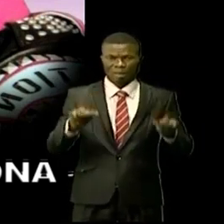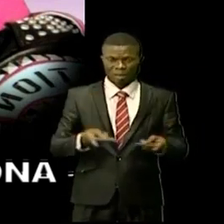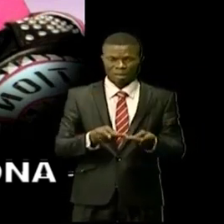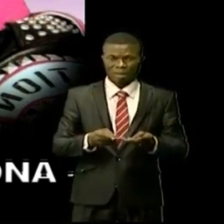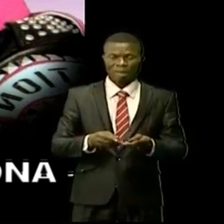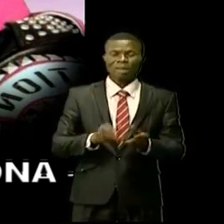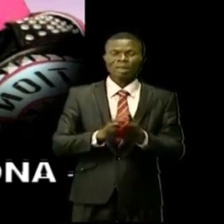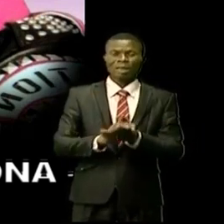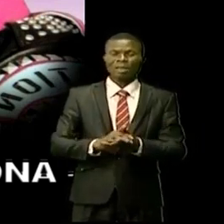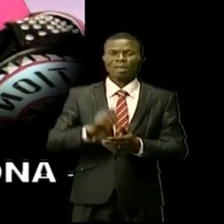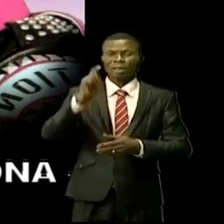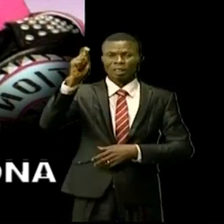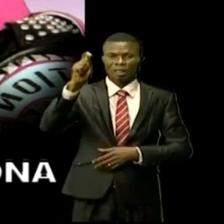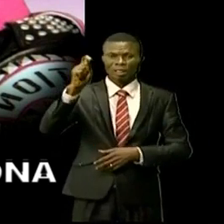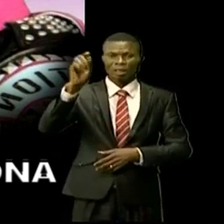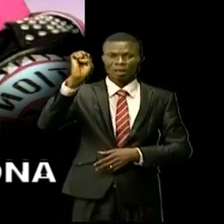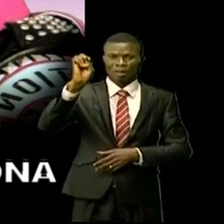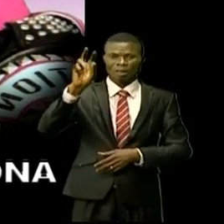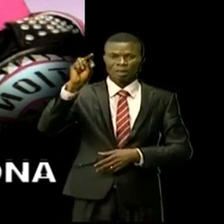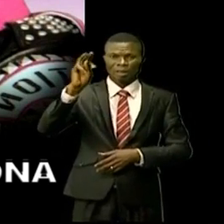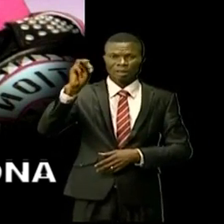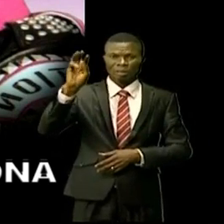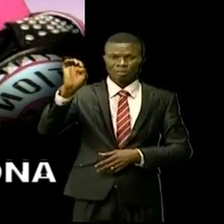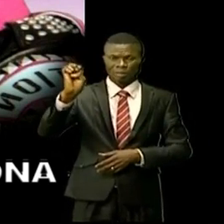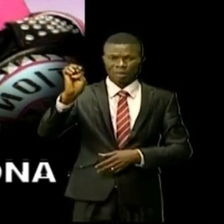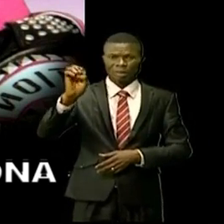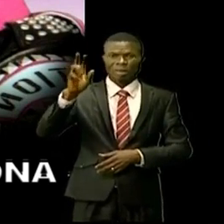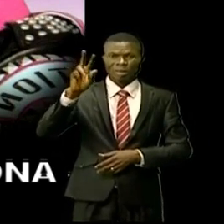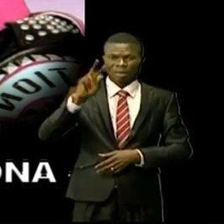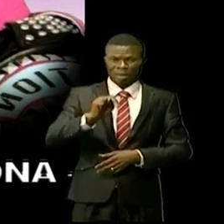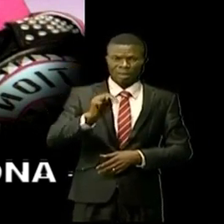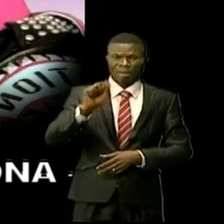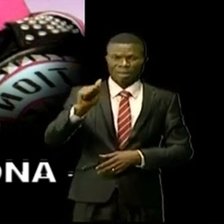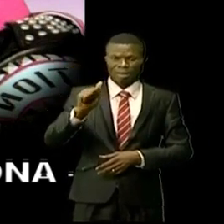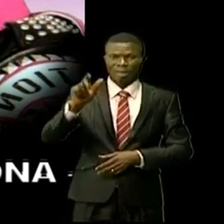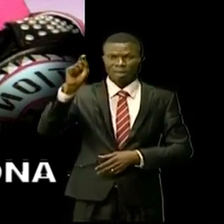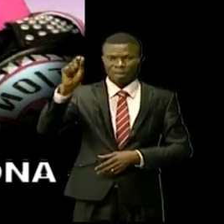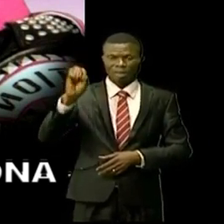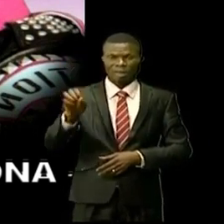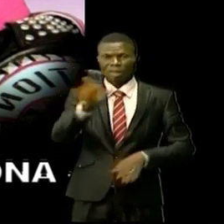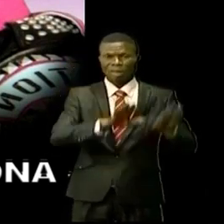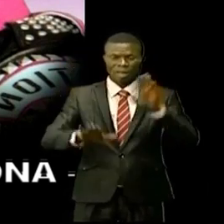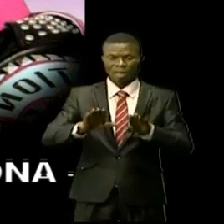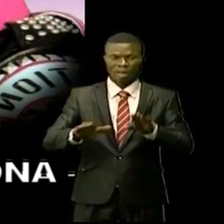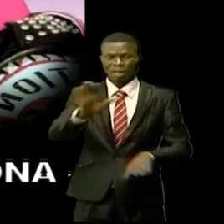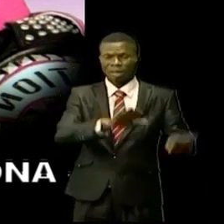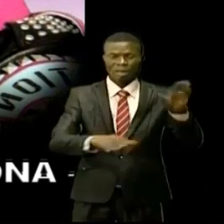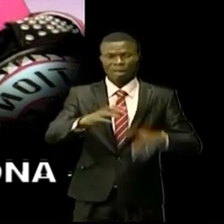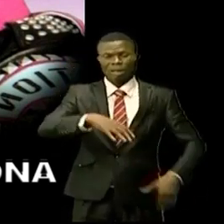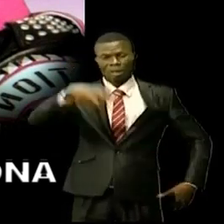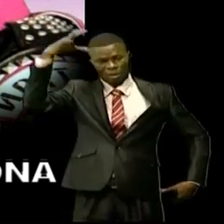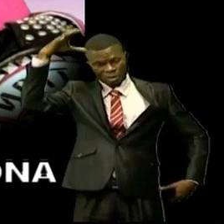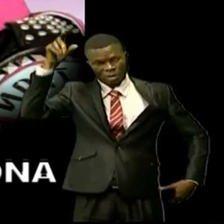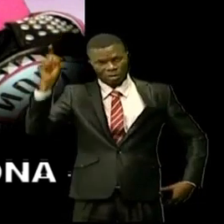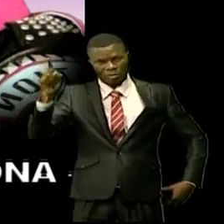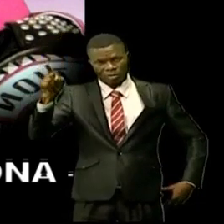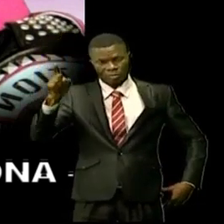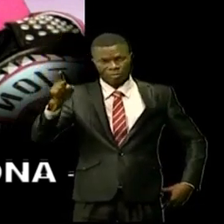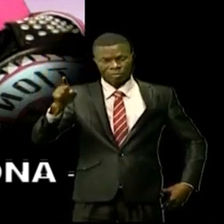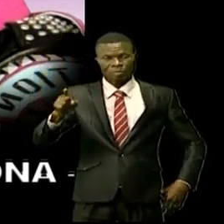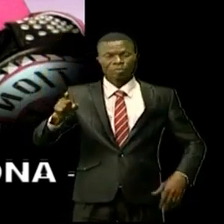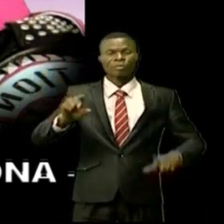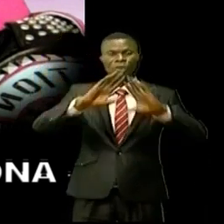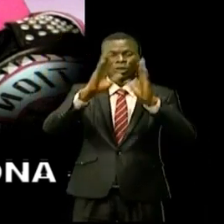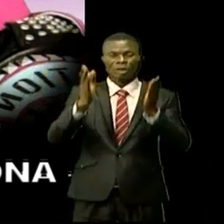Tembe, sous la responsabilité du ministère, enterrement au cimetière Nécropole entre terre et ciel, les officiels,